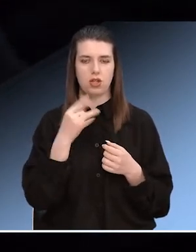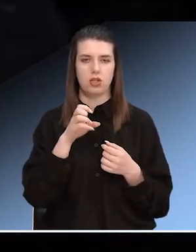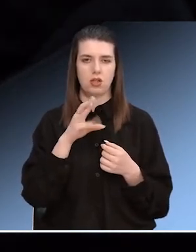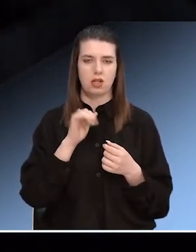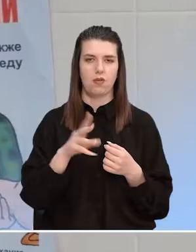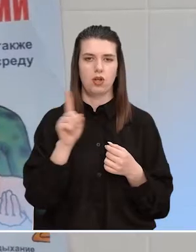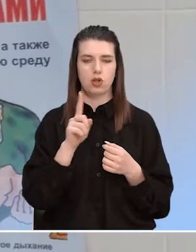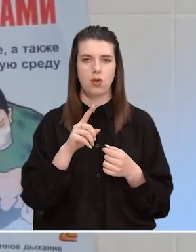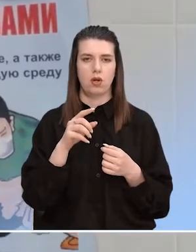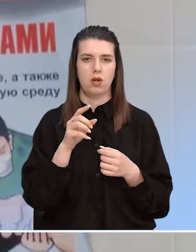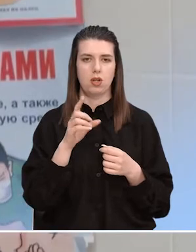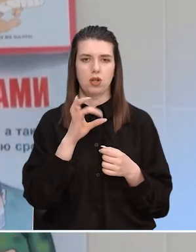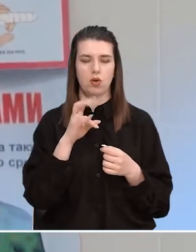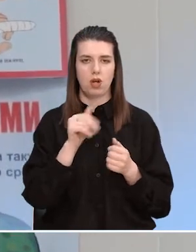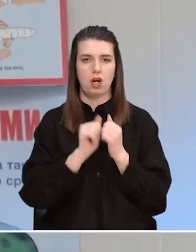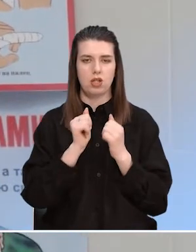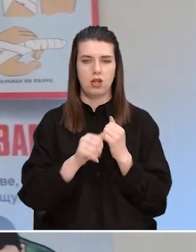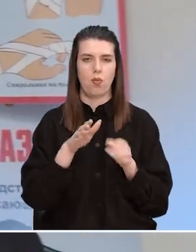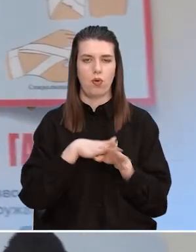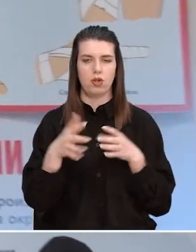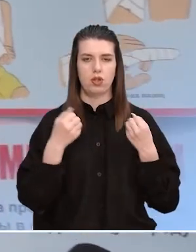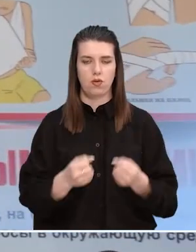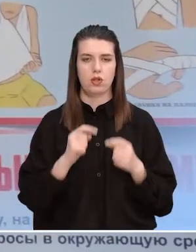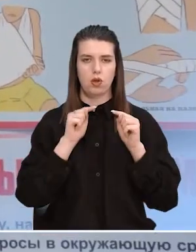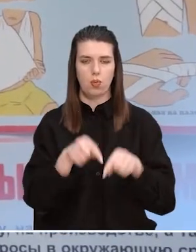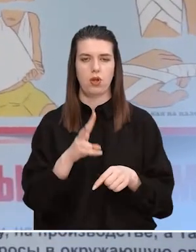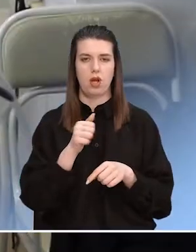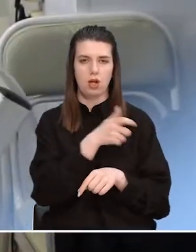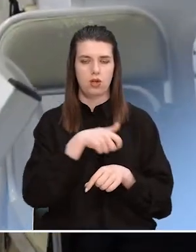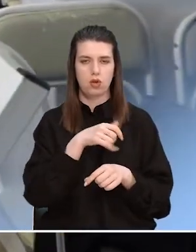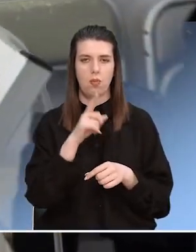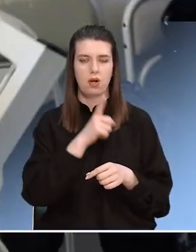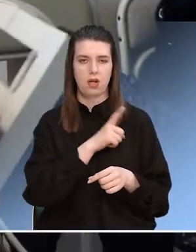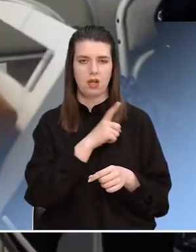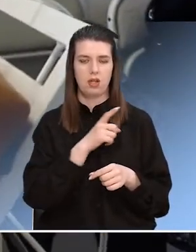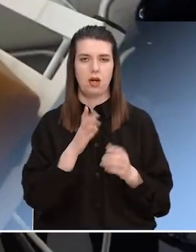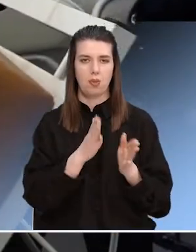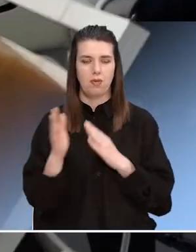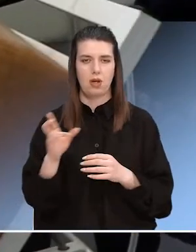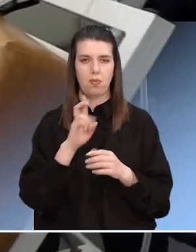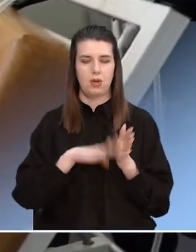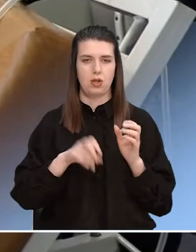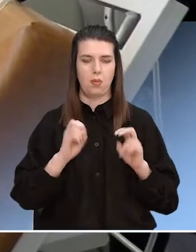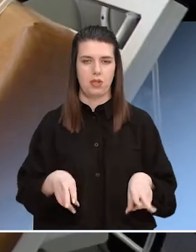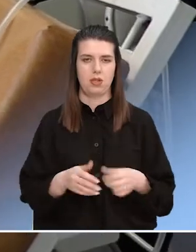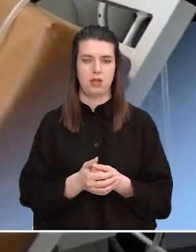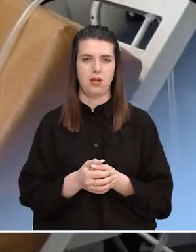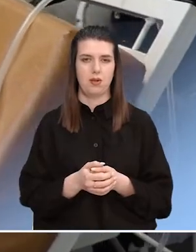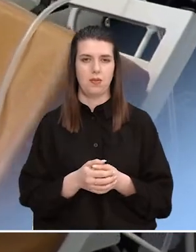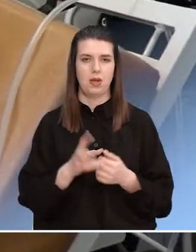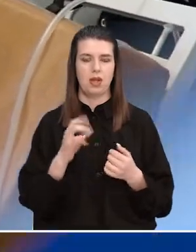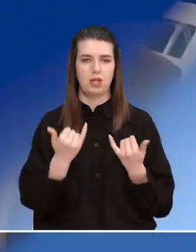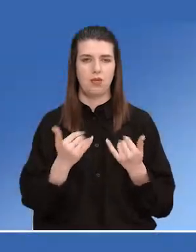личного состава благодаря чему сотрудники каждый день в полном здравии заступают на службы по охране правопорядка и